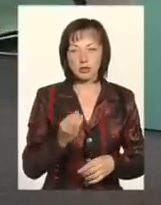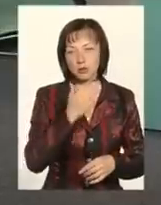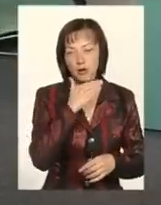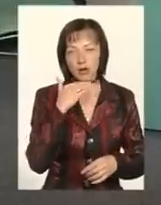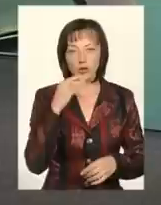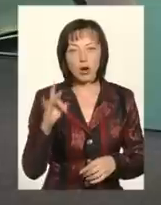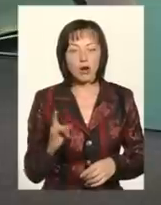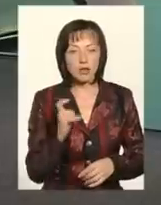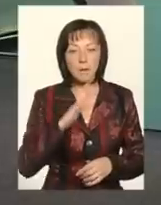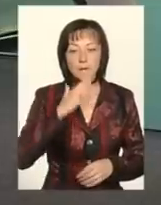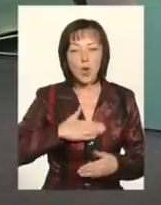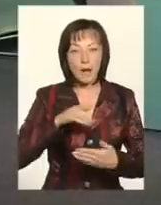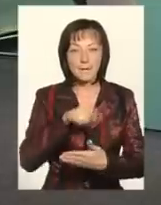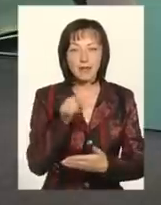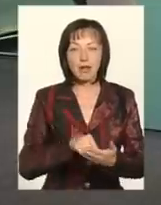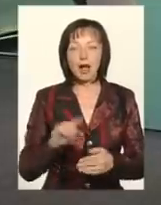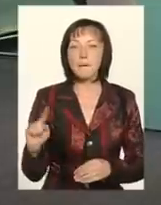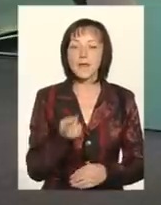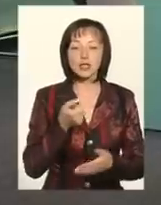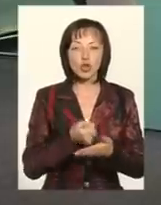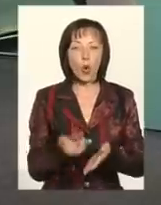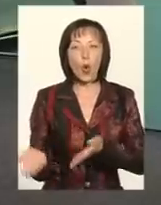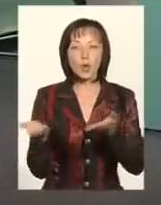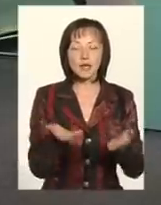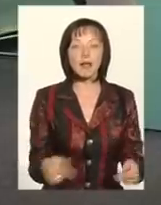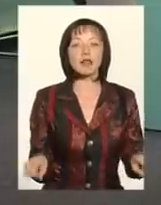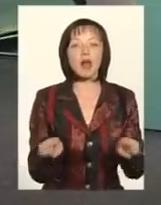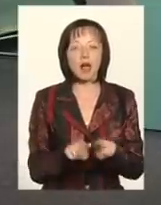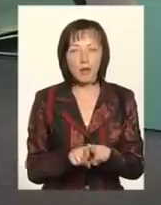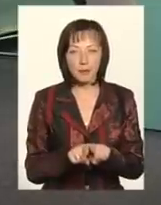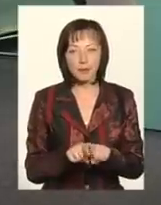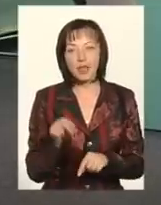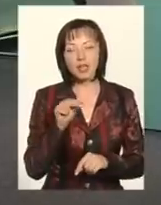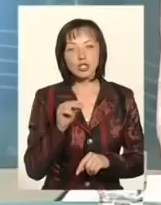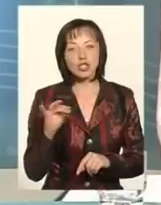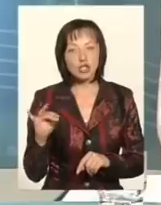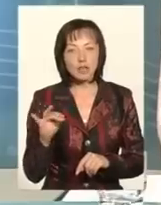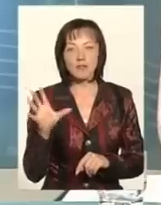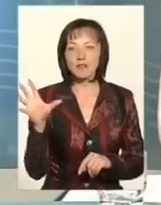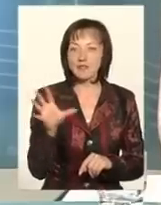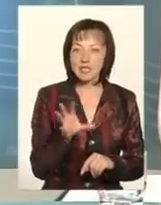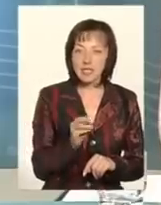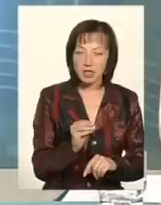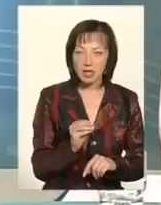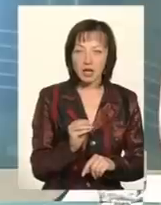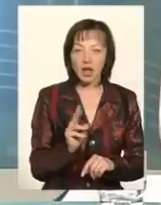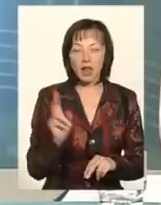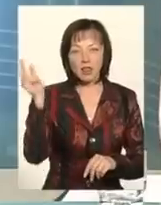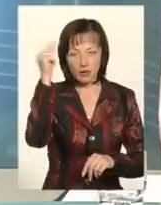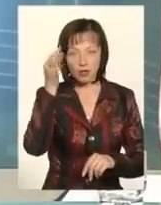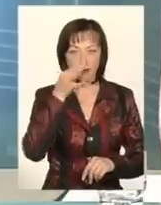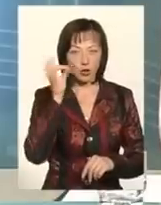оддноразово моє ж питання перше до гостей таке власне чи всіх навчив